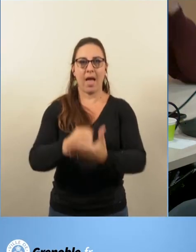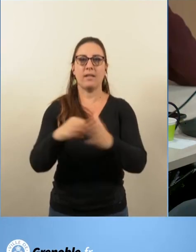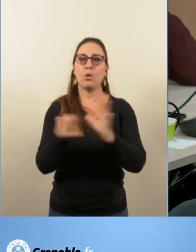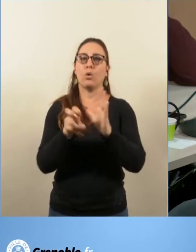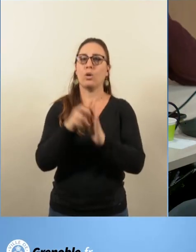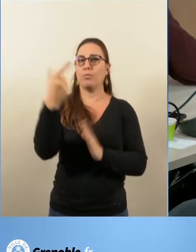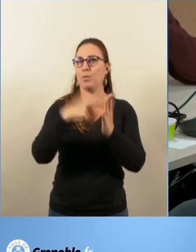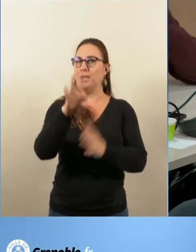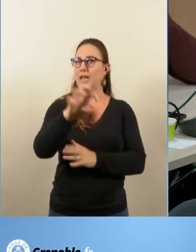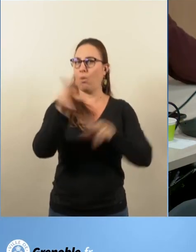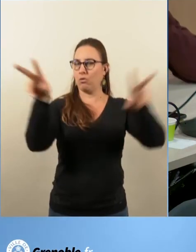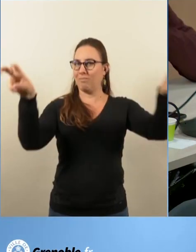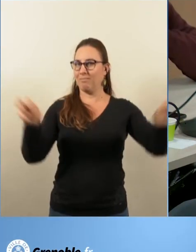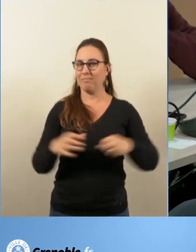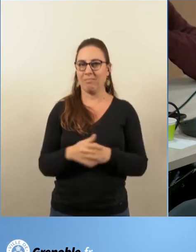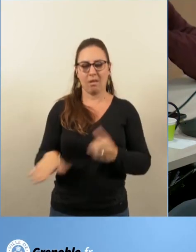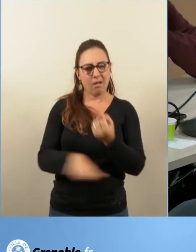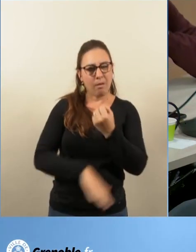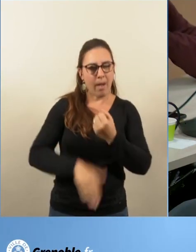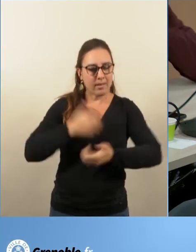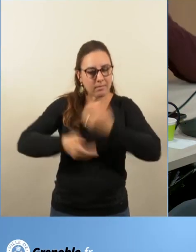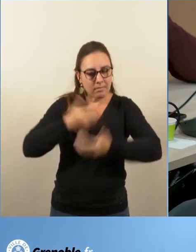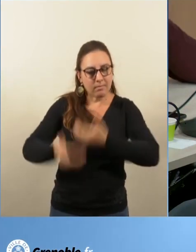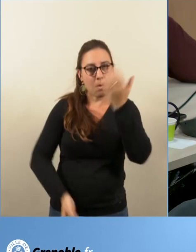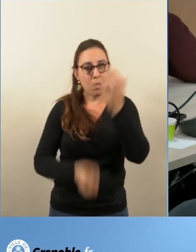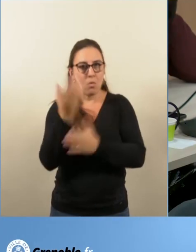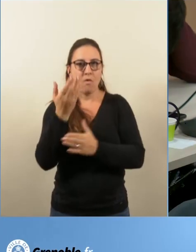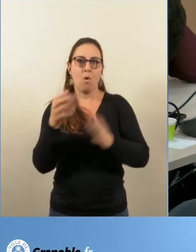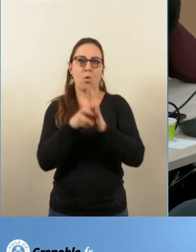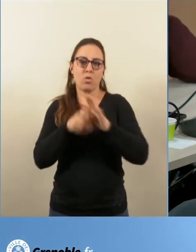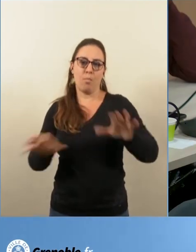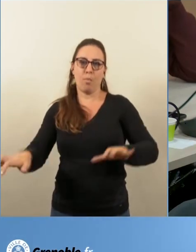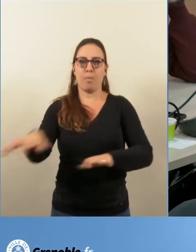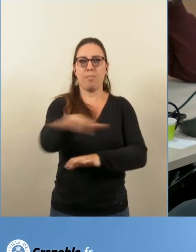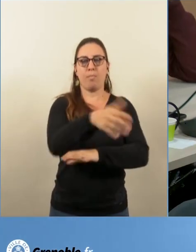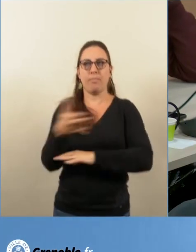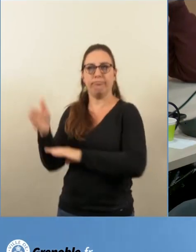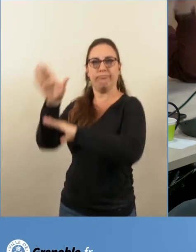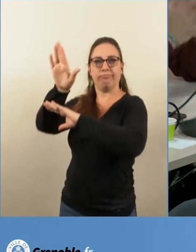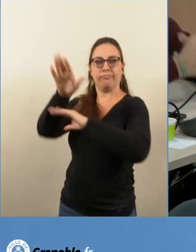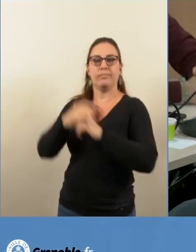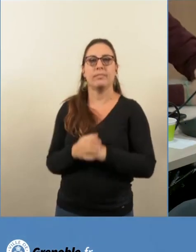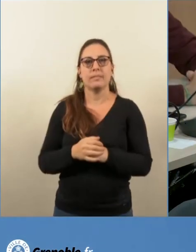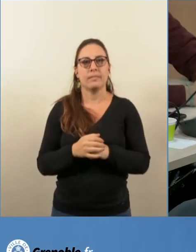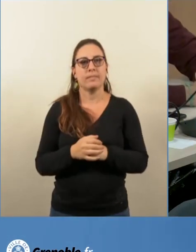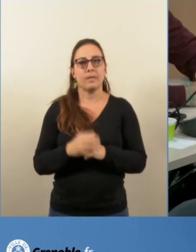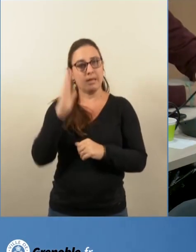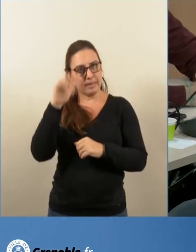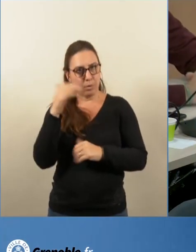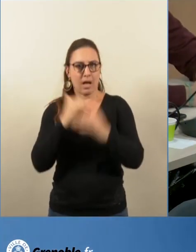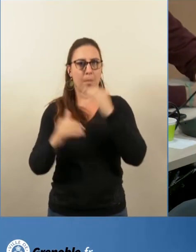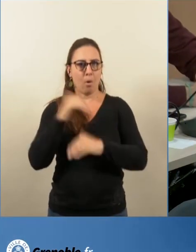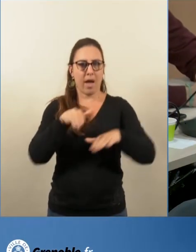2040 et sert de base pour construire un nouveau portrait de territoire la dynamique donc Grenoble 2040 c'est un projet